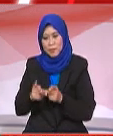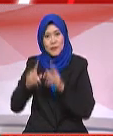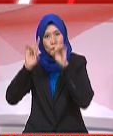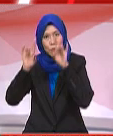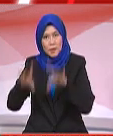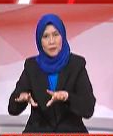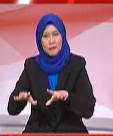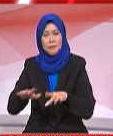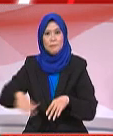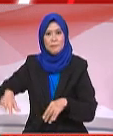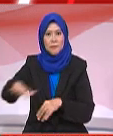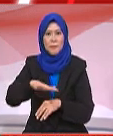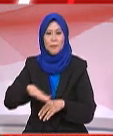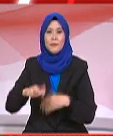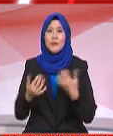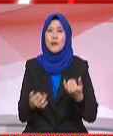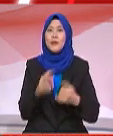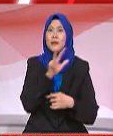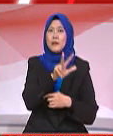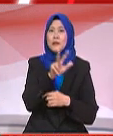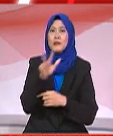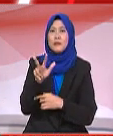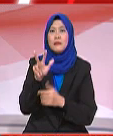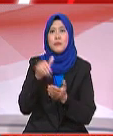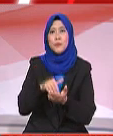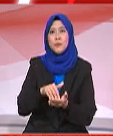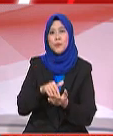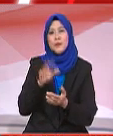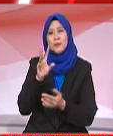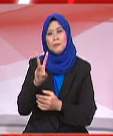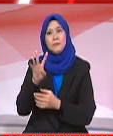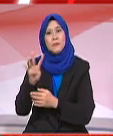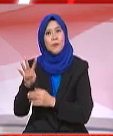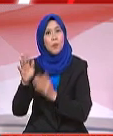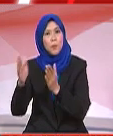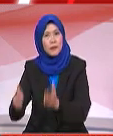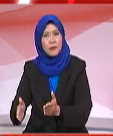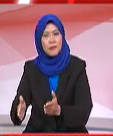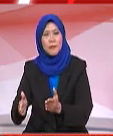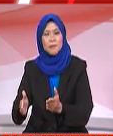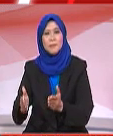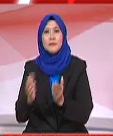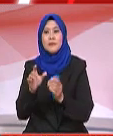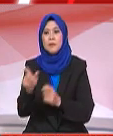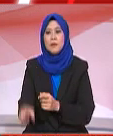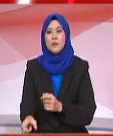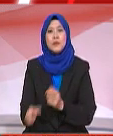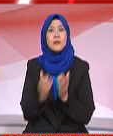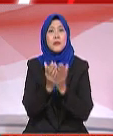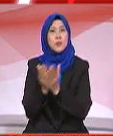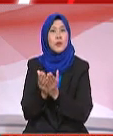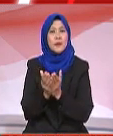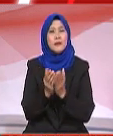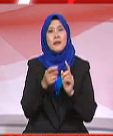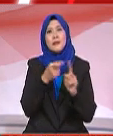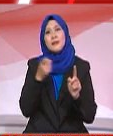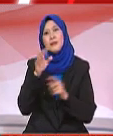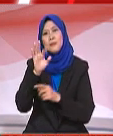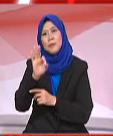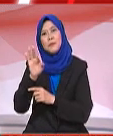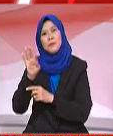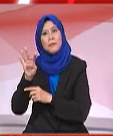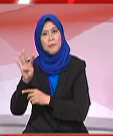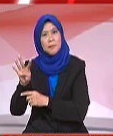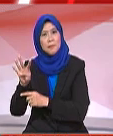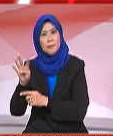ini. Daripada jumlah itu, 33,064 orang adalah calon sekolah menengah kebangsaan, 942